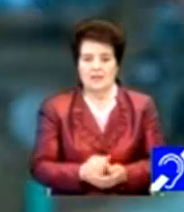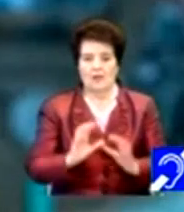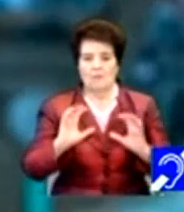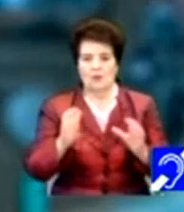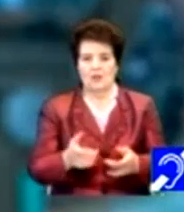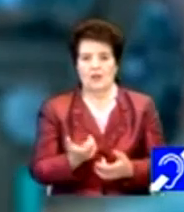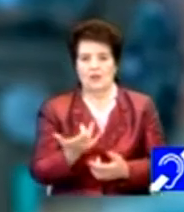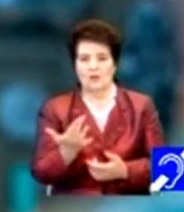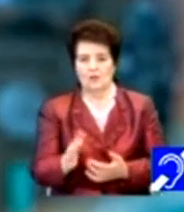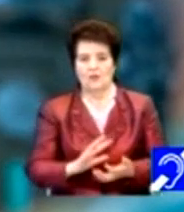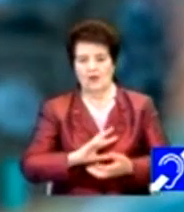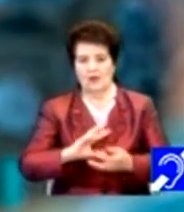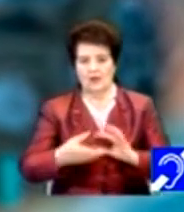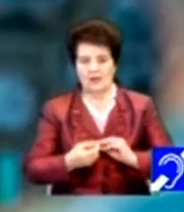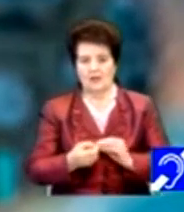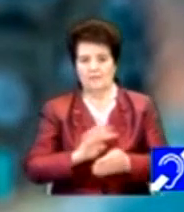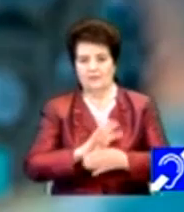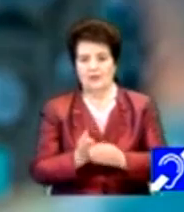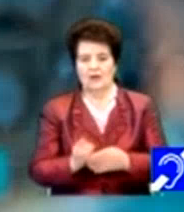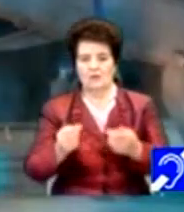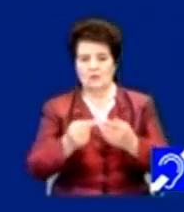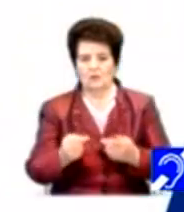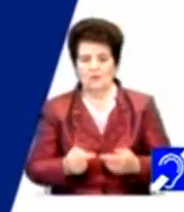de cazuri de COVID-19 confirmate.